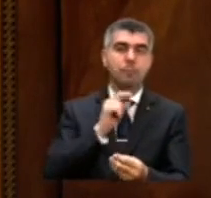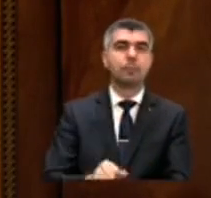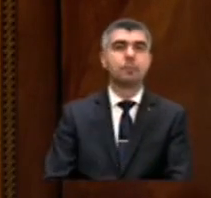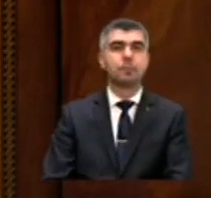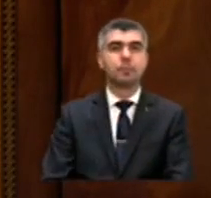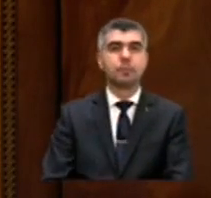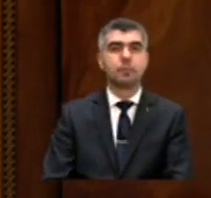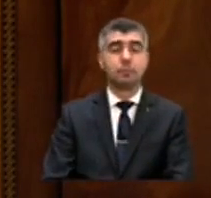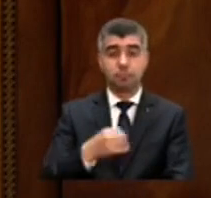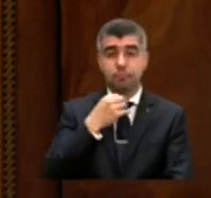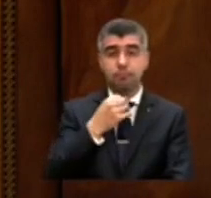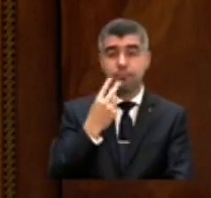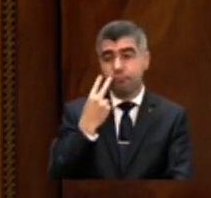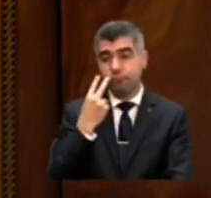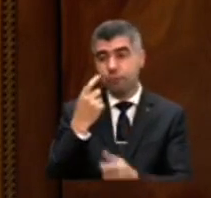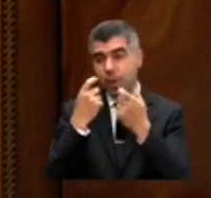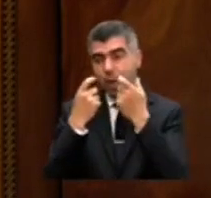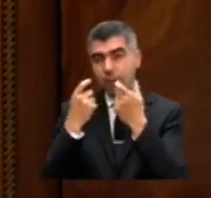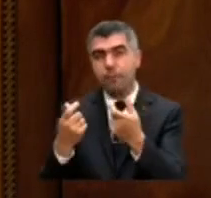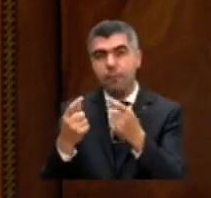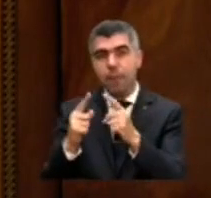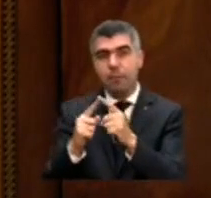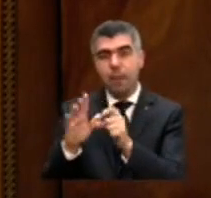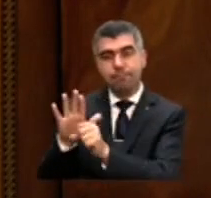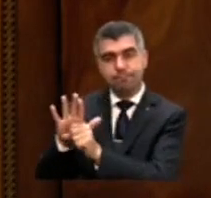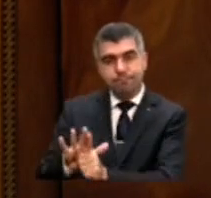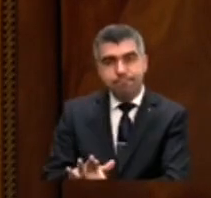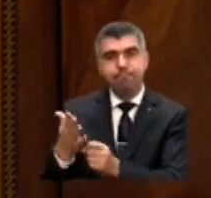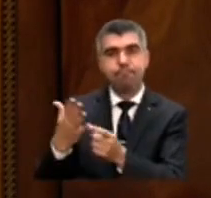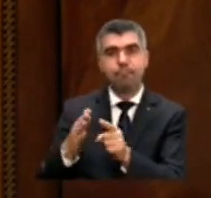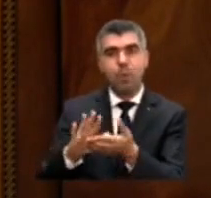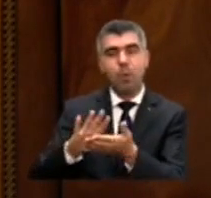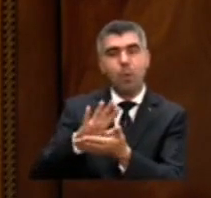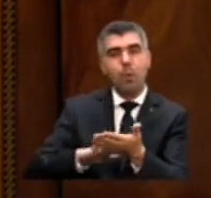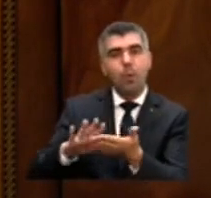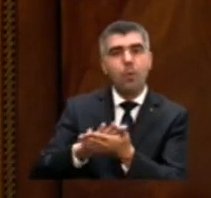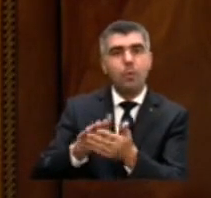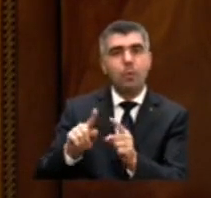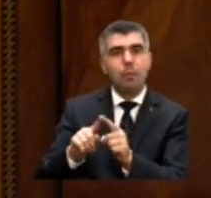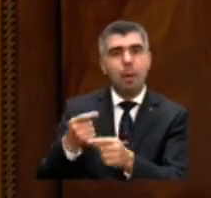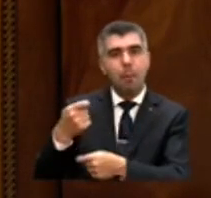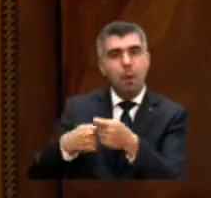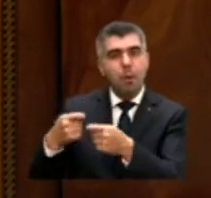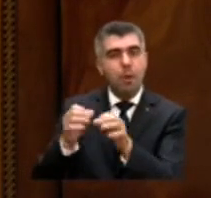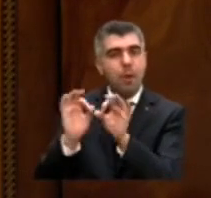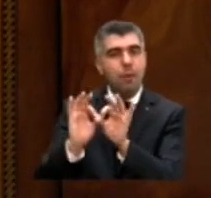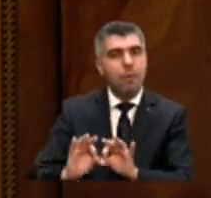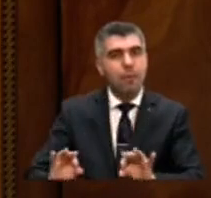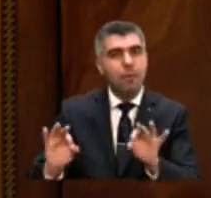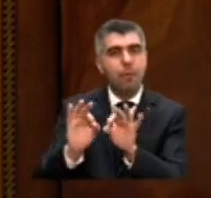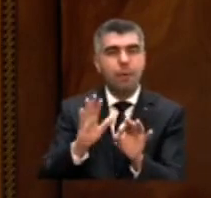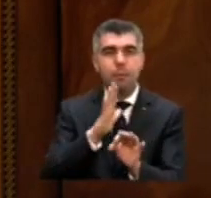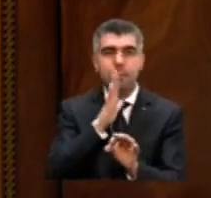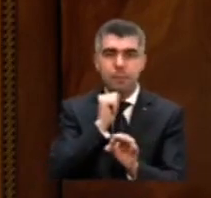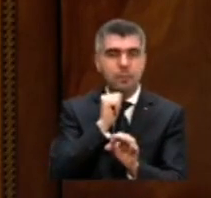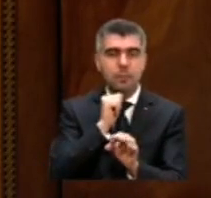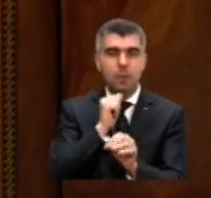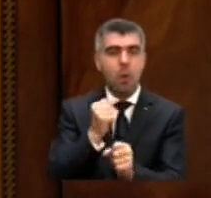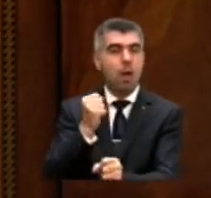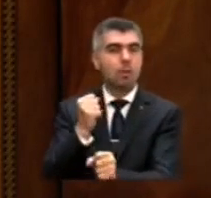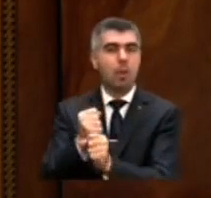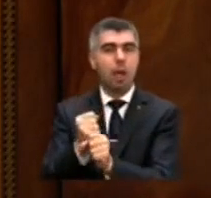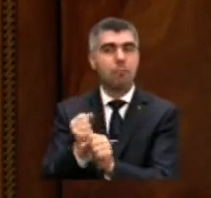الذين يعانون أصلاً إقصاء حاد من الاقتصاد المهيكل، وبشكل أعم يظل التشغيل والحد